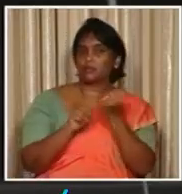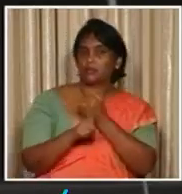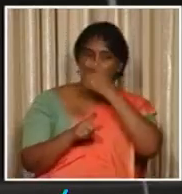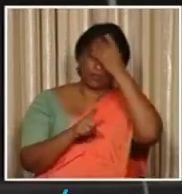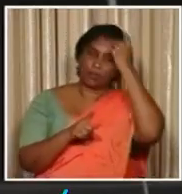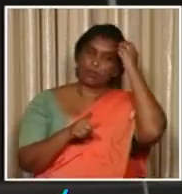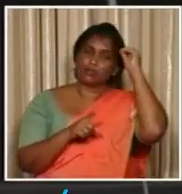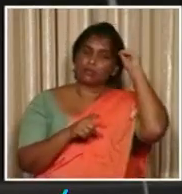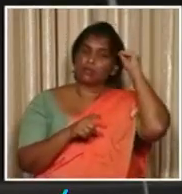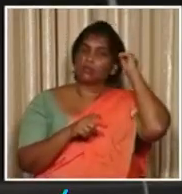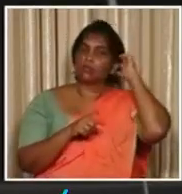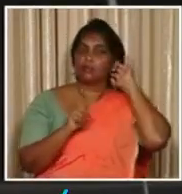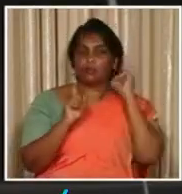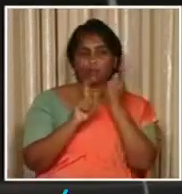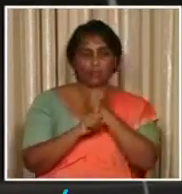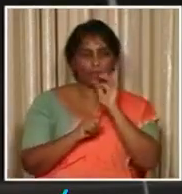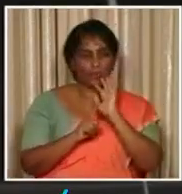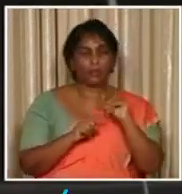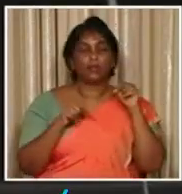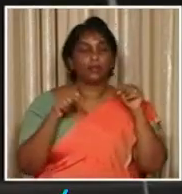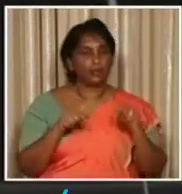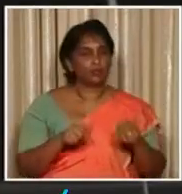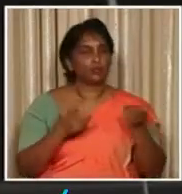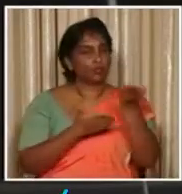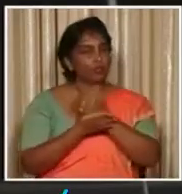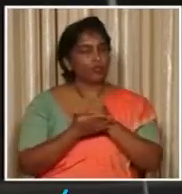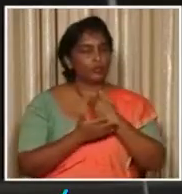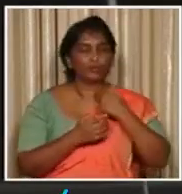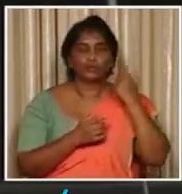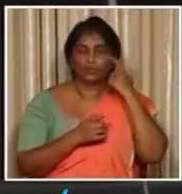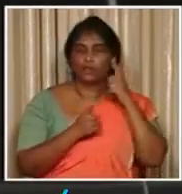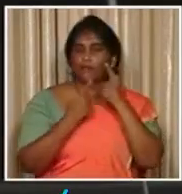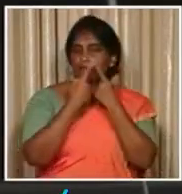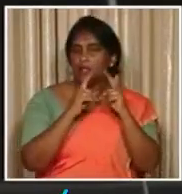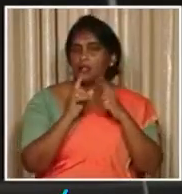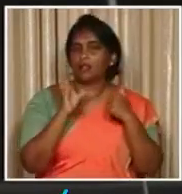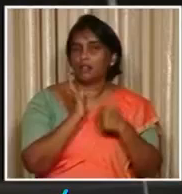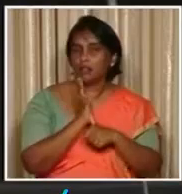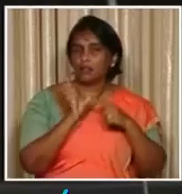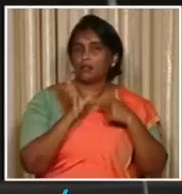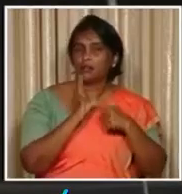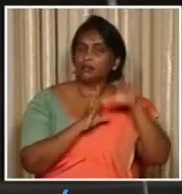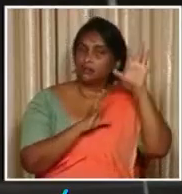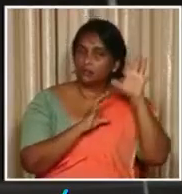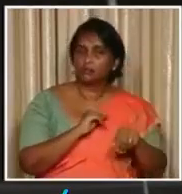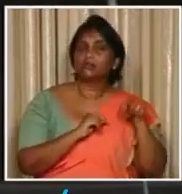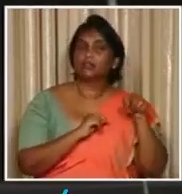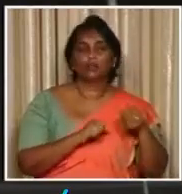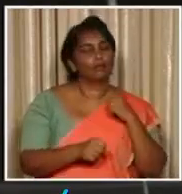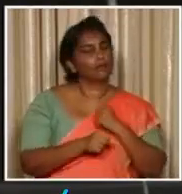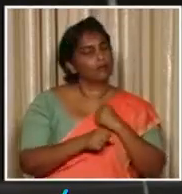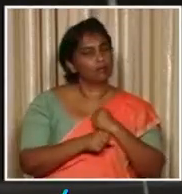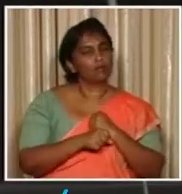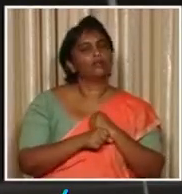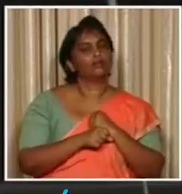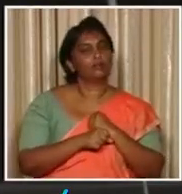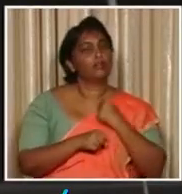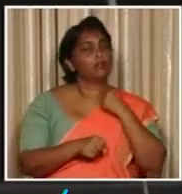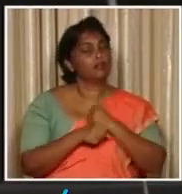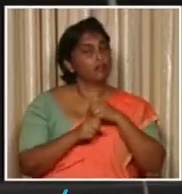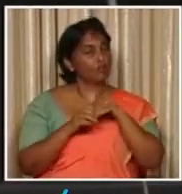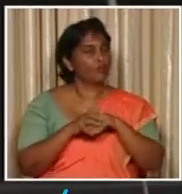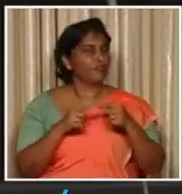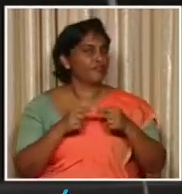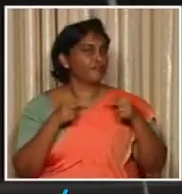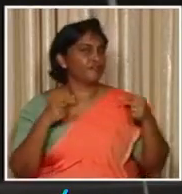කරන්න සිදු වෙලා තියෙනවා. දැන් අපි කවුරුත් දන්නවා විවිධ අනපනත් ගෙනල්ලා මේ ආණ්ඩුව මේ ආණ්ඩුවට